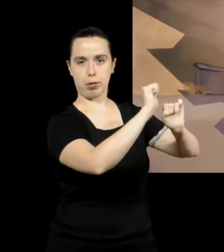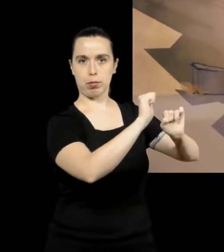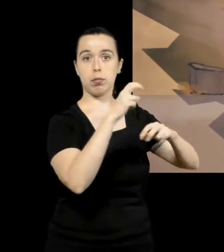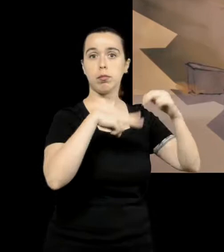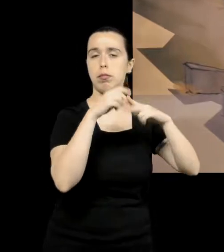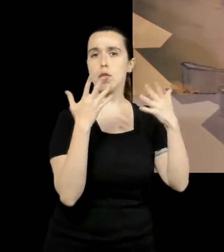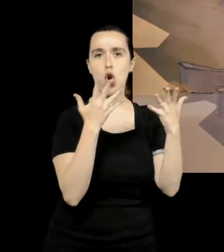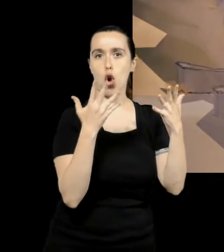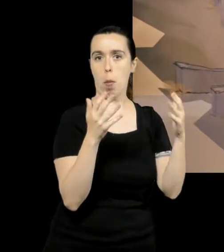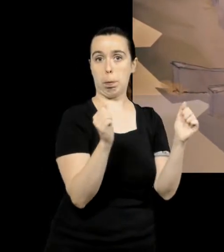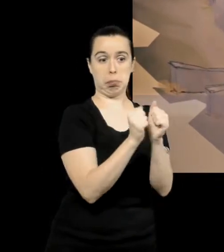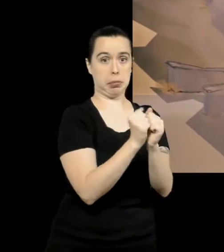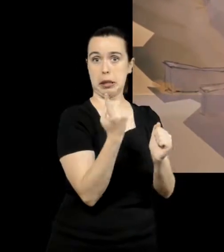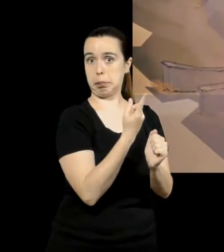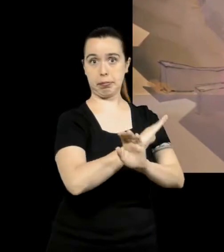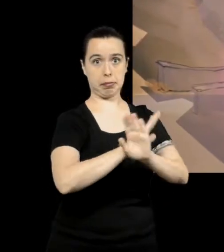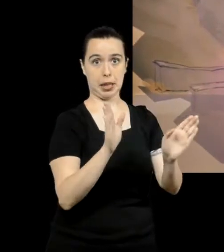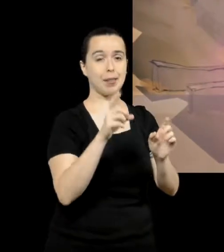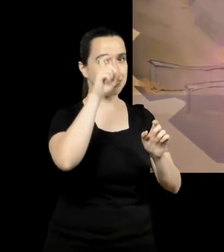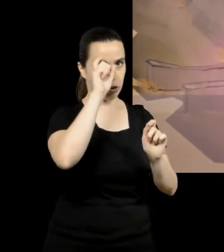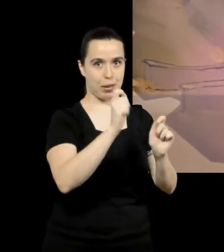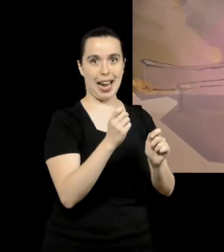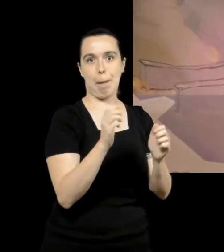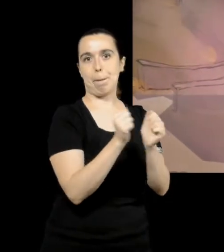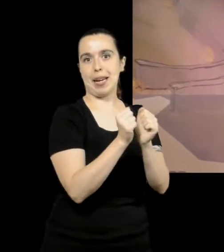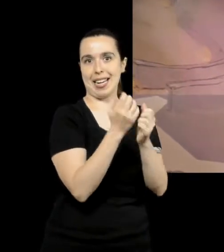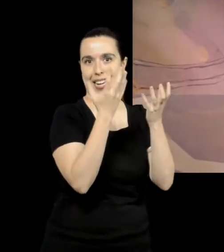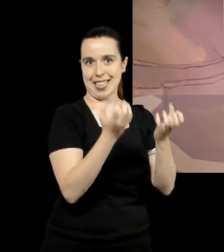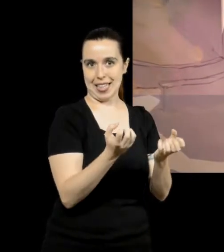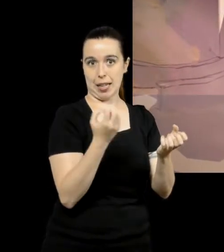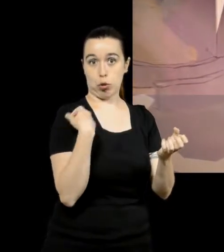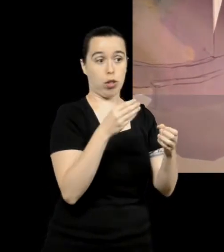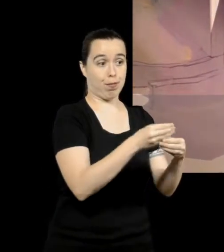construir en pedra seca amb grans torres rectangulars massisses.